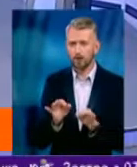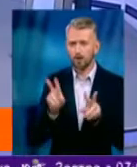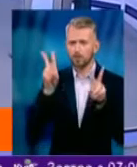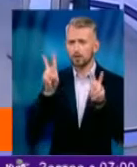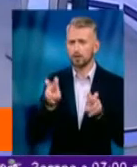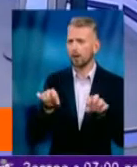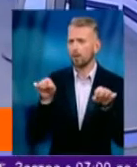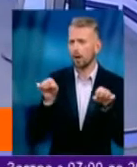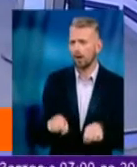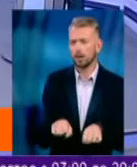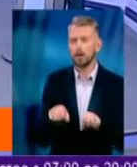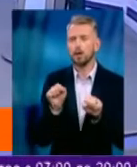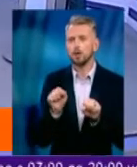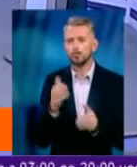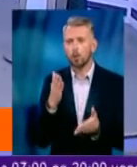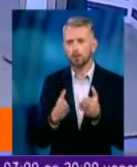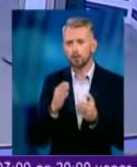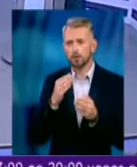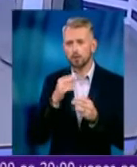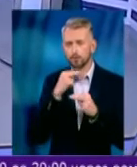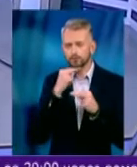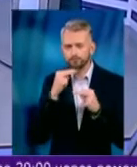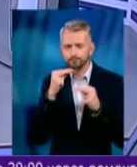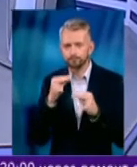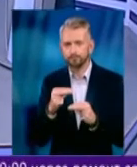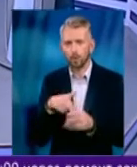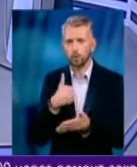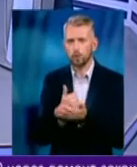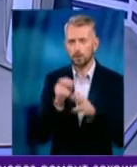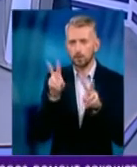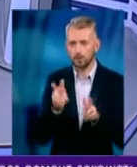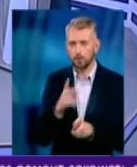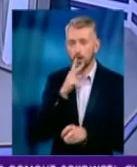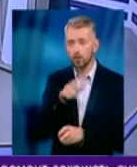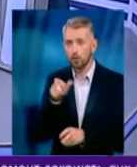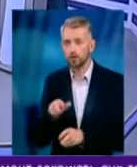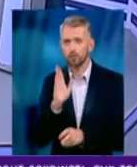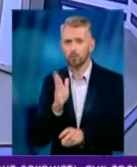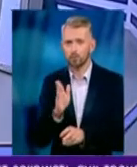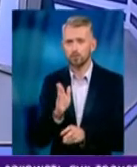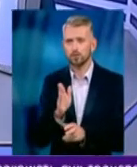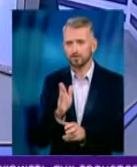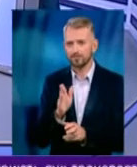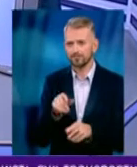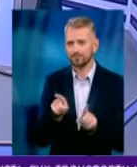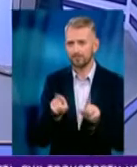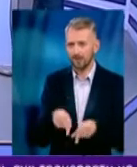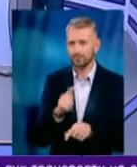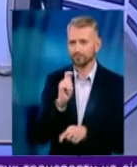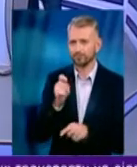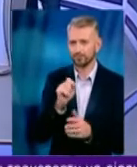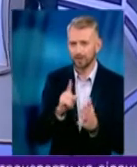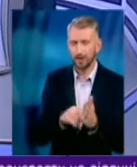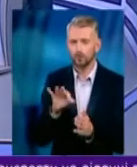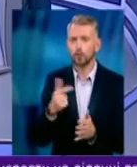ось, можливо, сконцентруємося сьогодні на основних. Глядачі будуть певним чином і задавати тон розмови. Стосовно